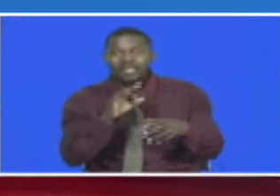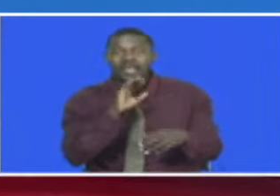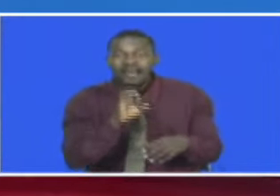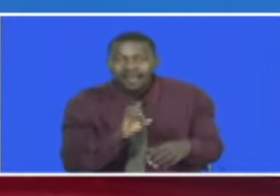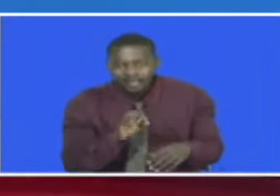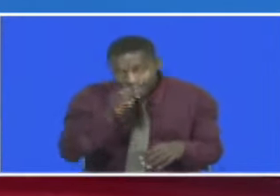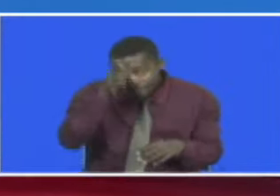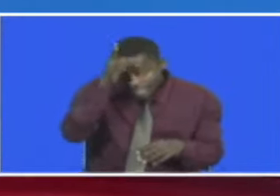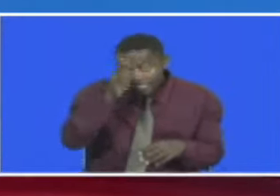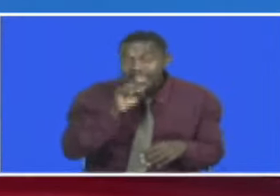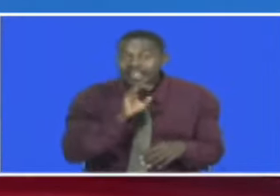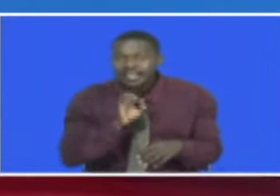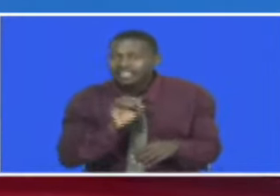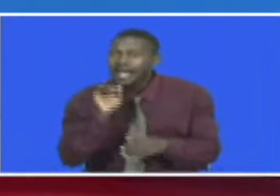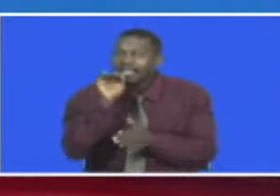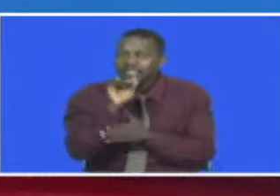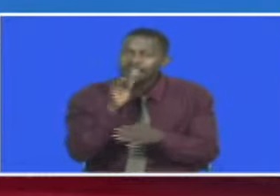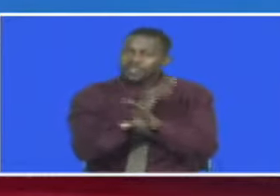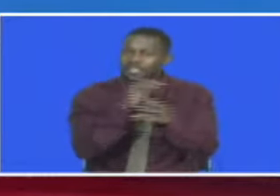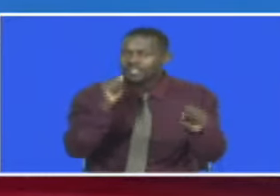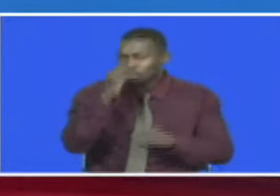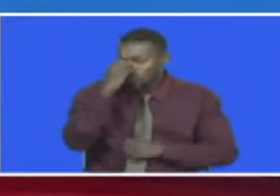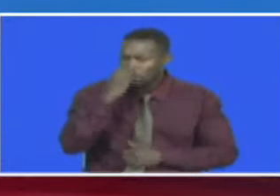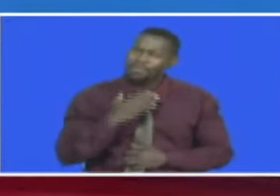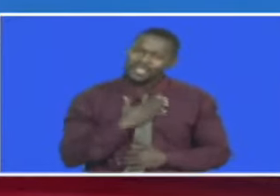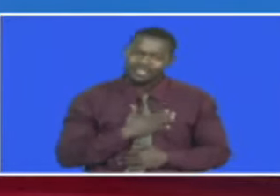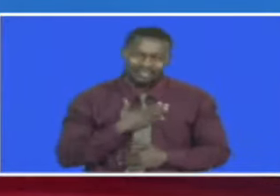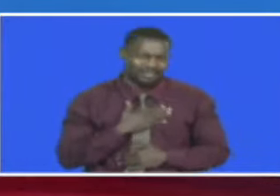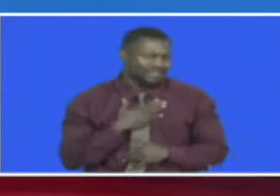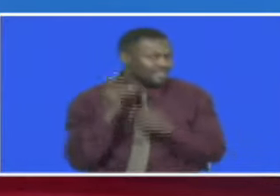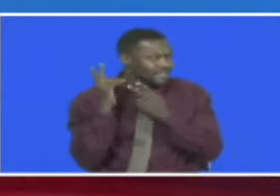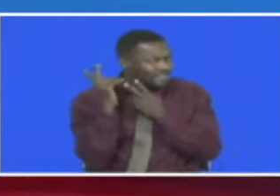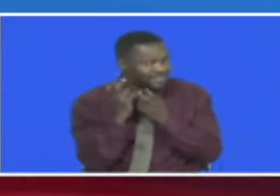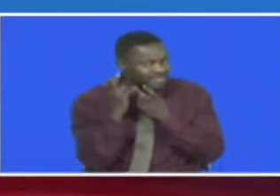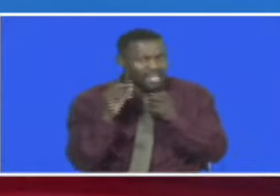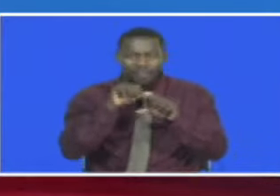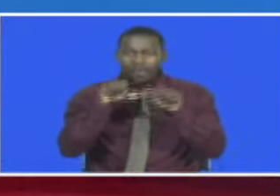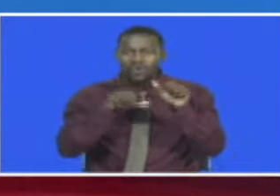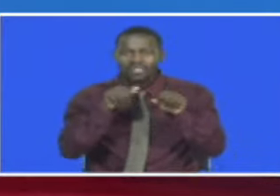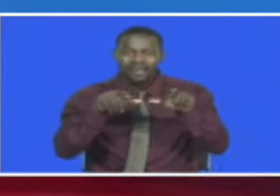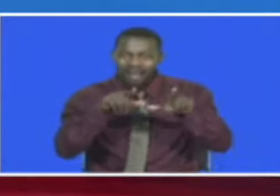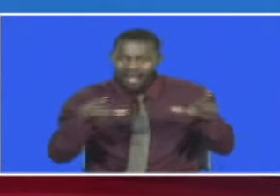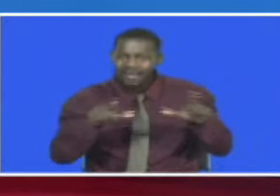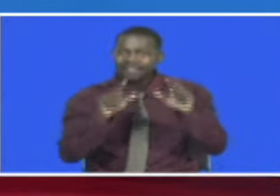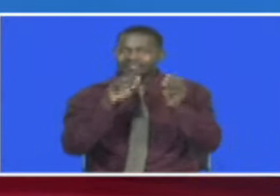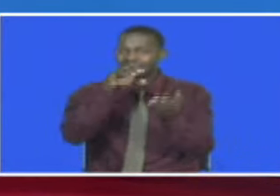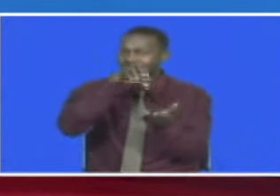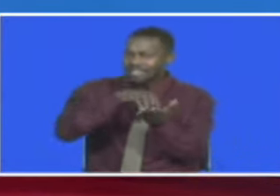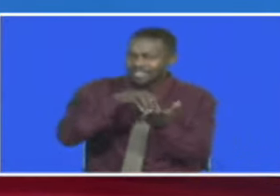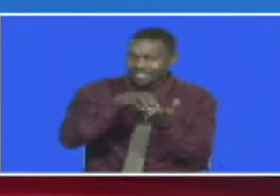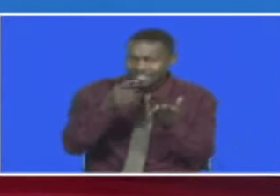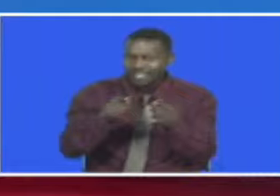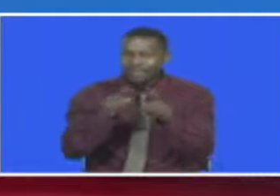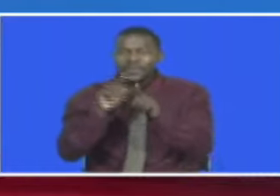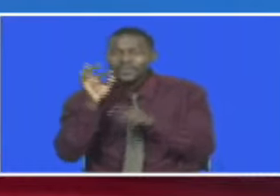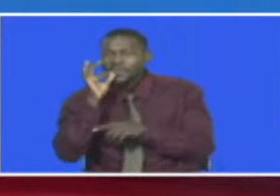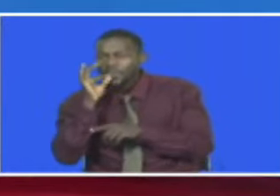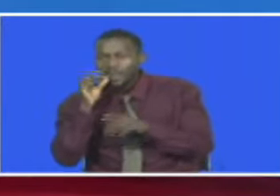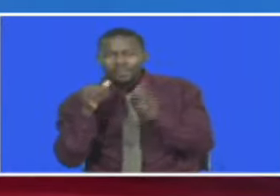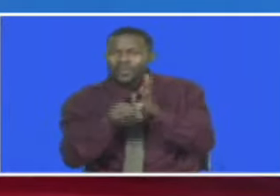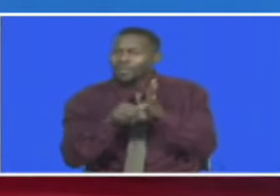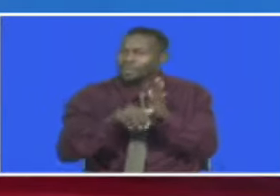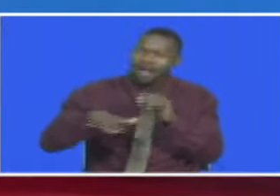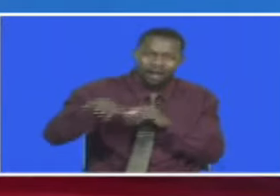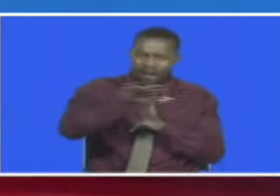kuwa amesikia vilio vyao kuhusiana na masuala ya ardhi, usalama na ongezeko la mihadarati. Ripota wetu wa ukanda wa